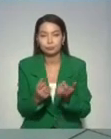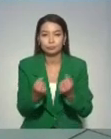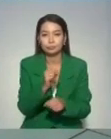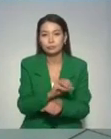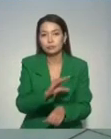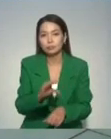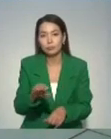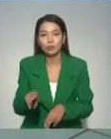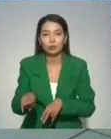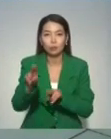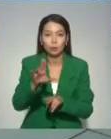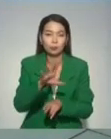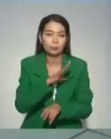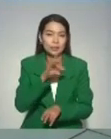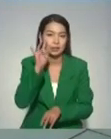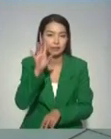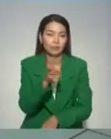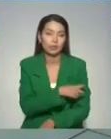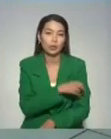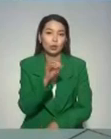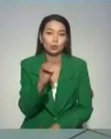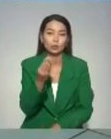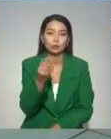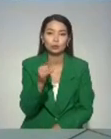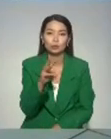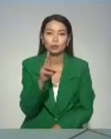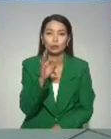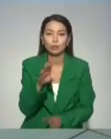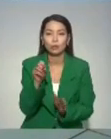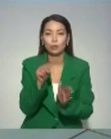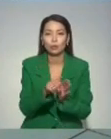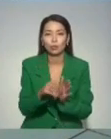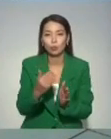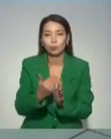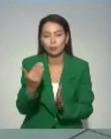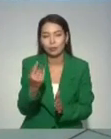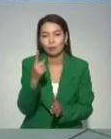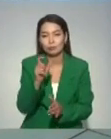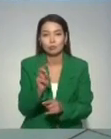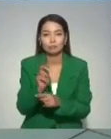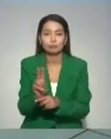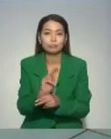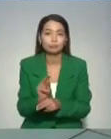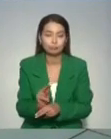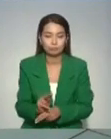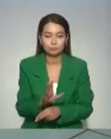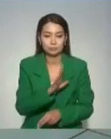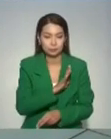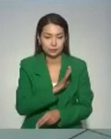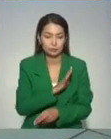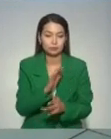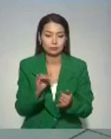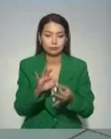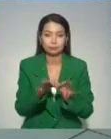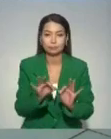охотничьего ружья был застрелен известный врач Юрий Шумков. Убийцей оказался один из его пациентов. Анара Нуртазина только